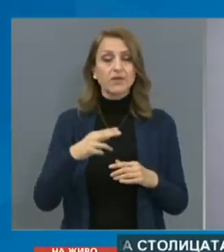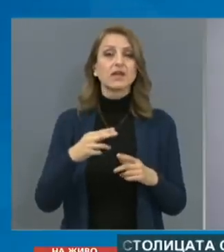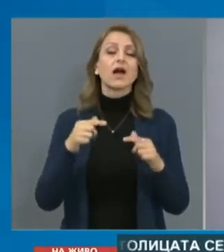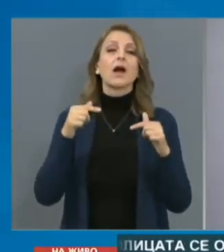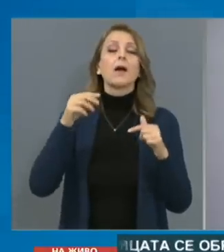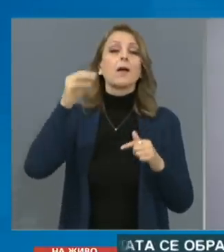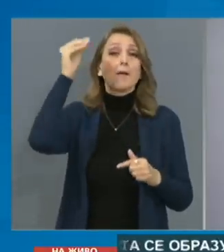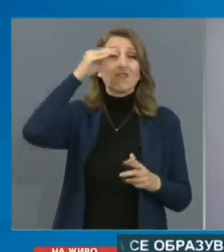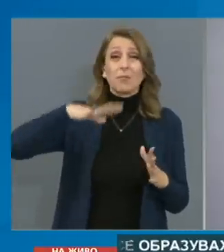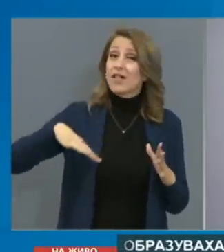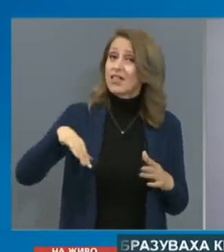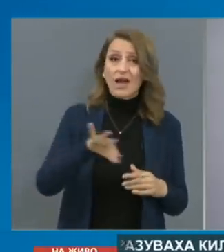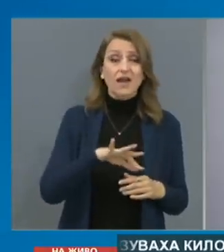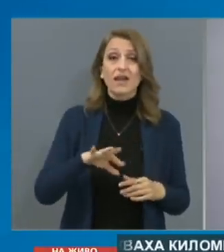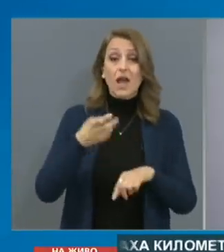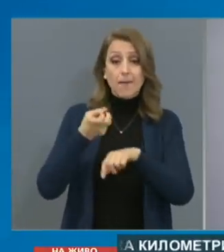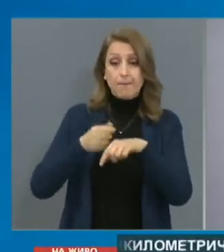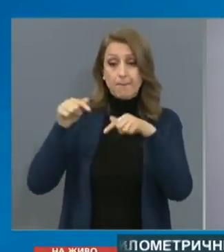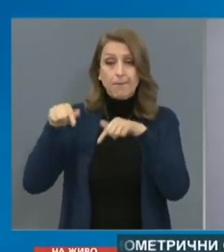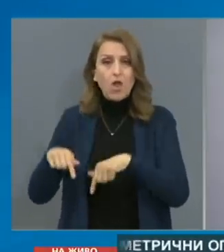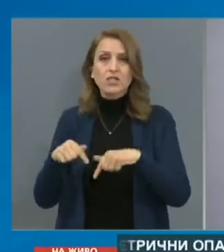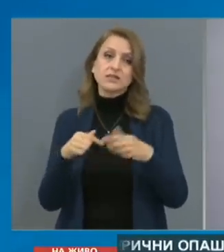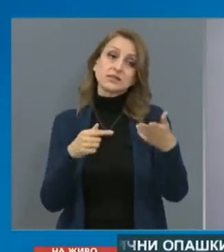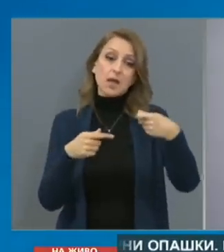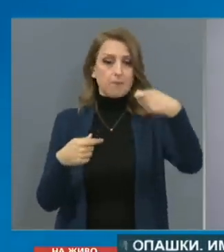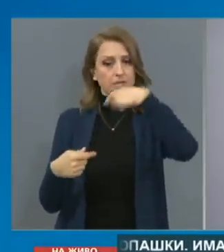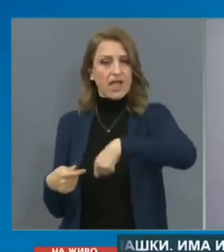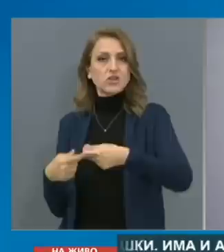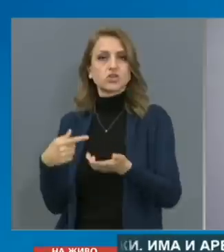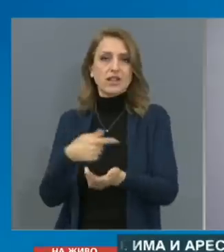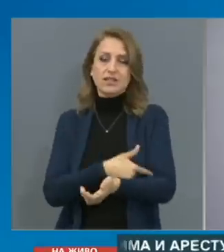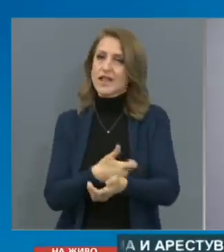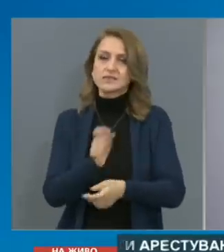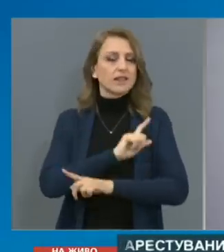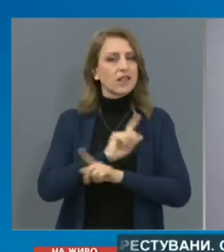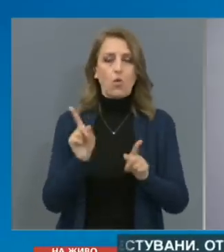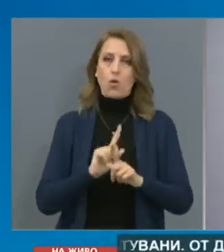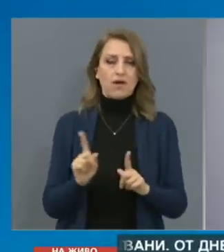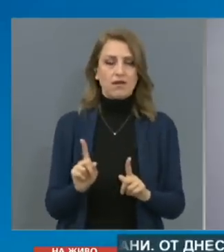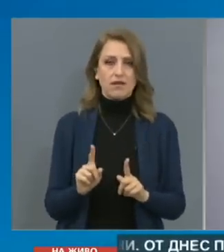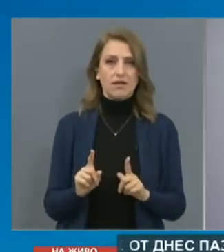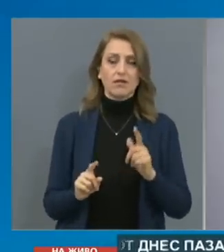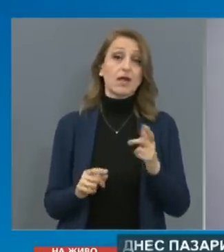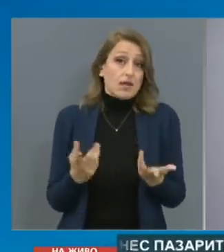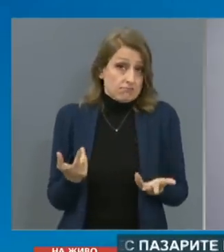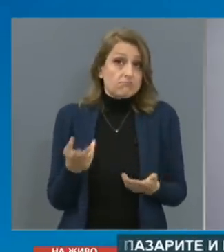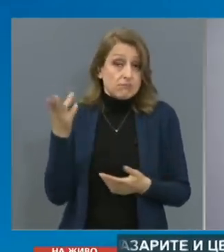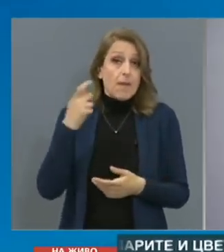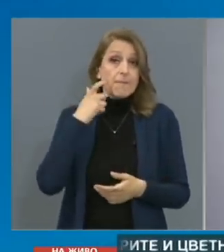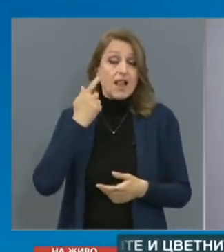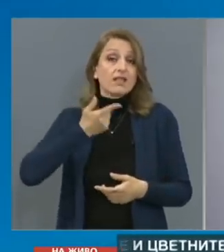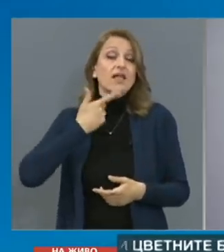кара пациентите в болница да си заплащат коронавирус тест. Карали са въпросата жена сама да си направи